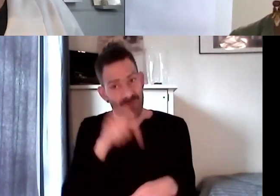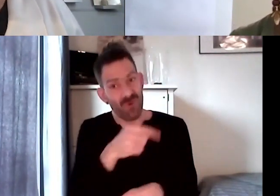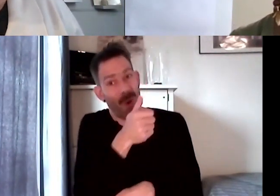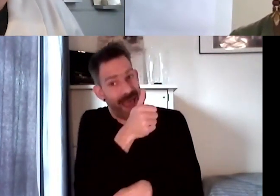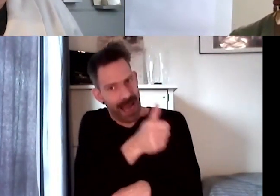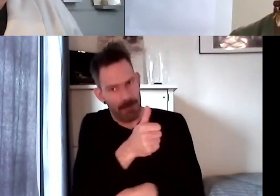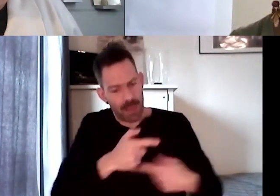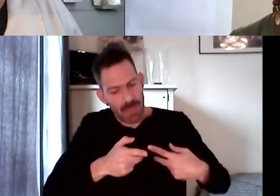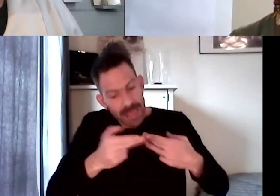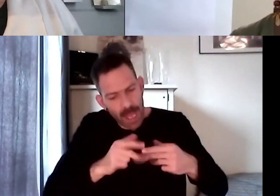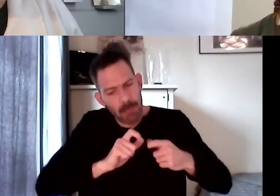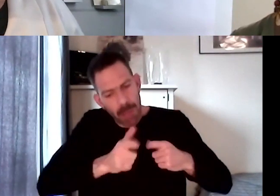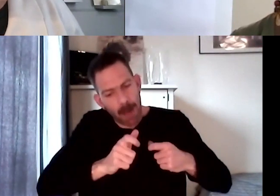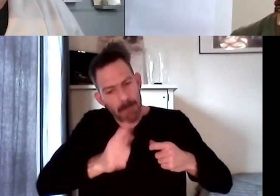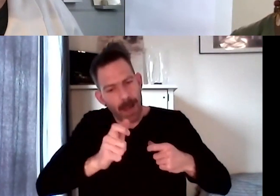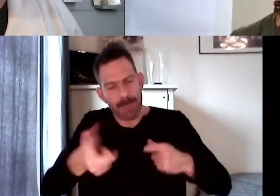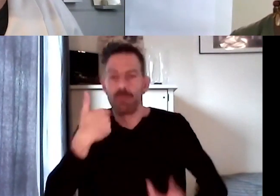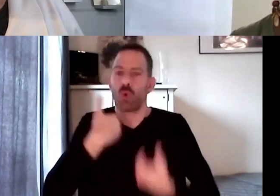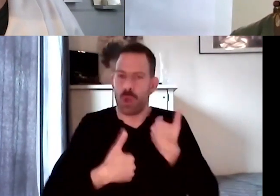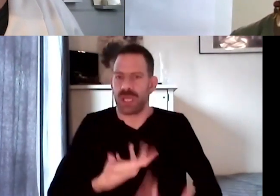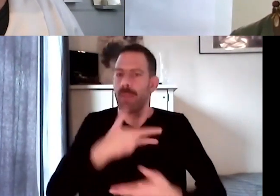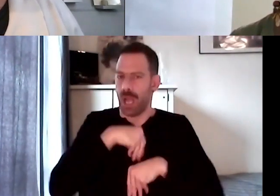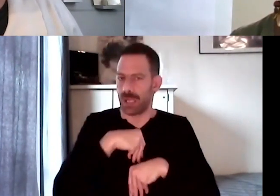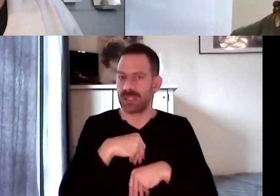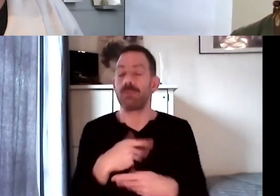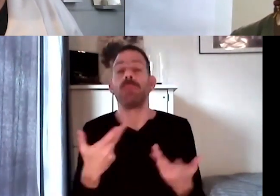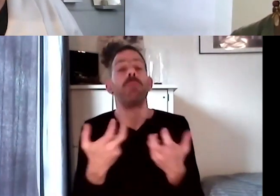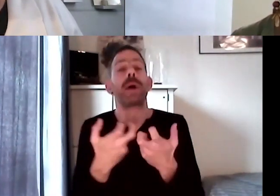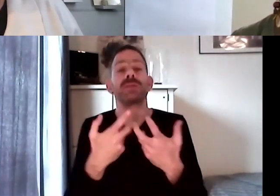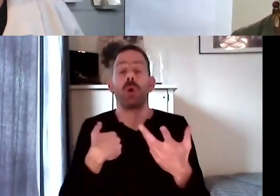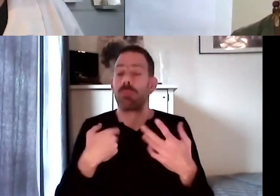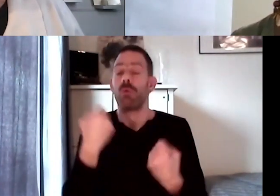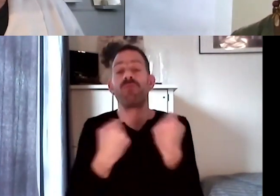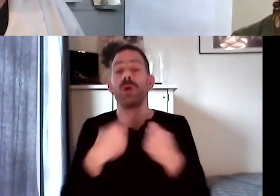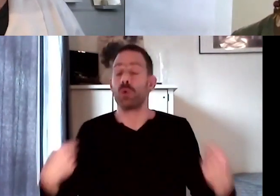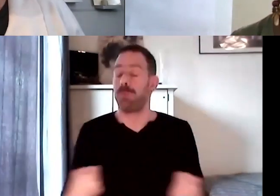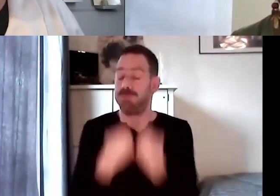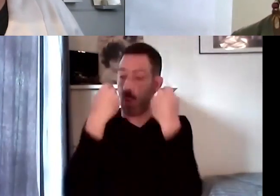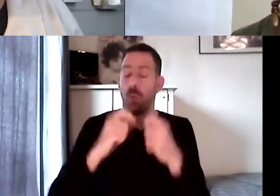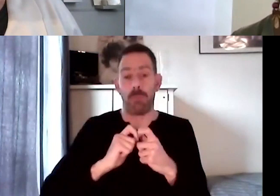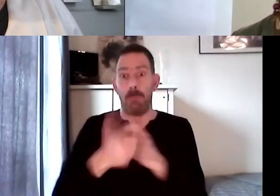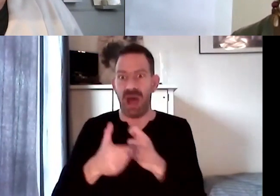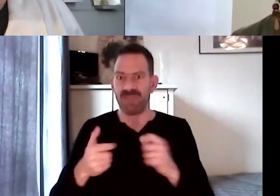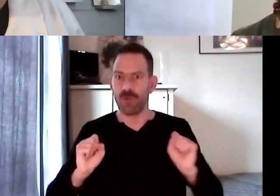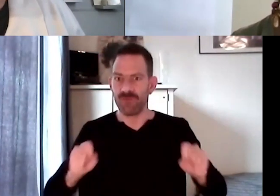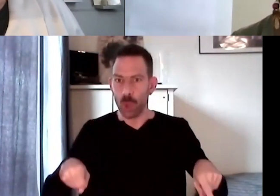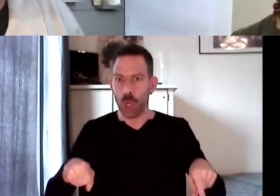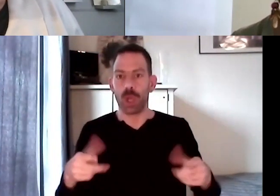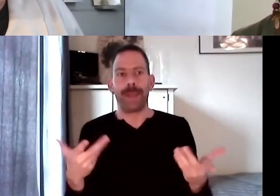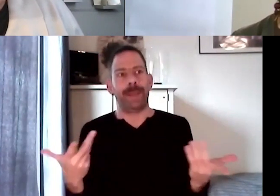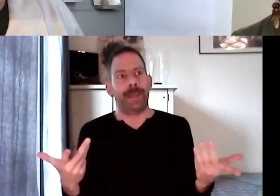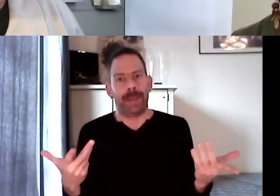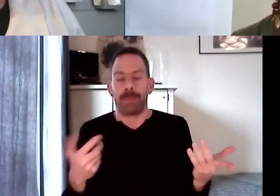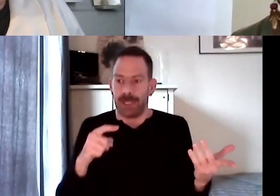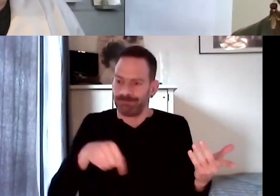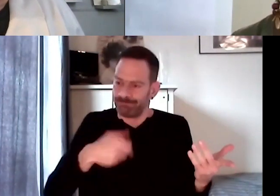pour accepter son handicap. Effectivement, on a un accident de voiture, du jour au lendemain, on se retrouve en fauteuil, eh ben, ça va mettre un certain temps avant